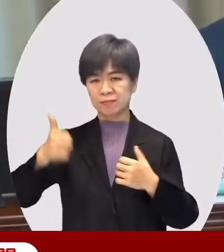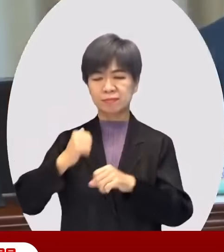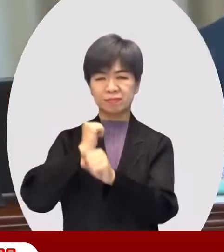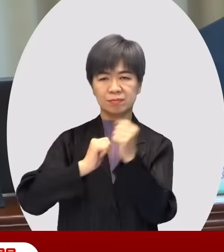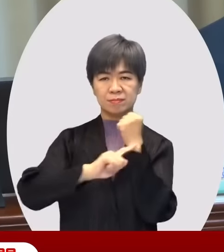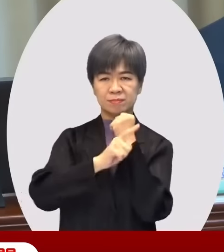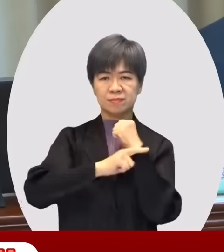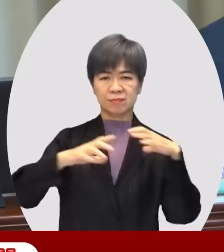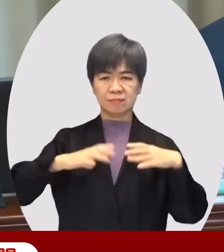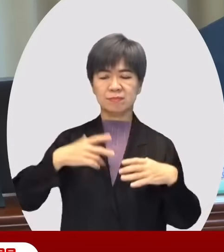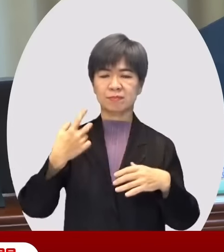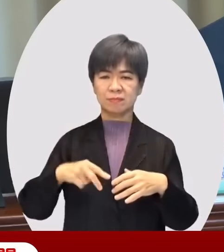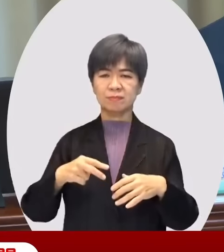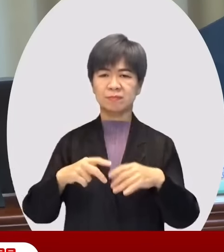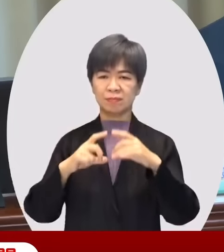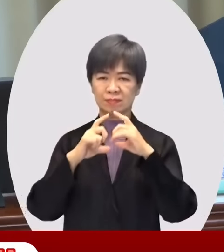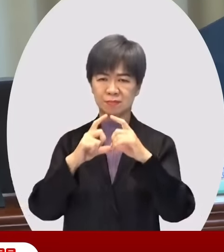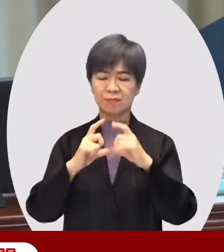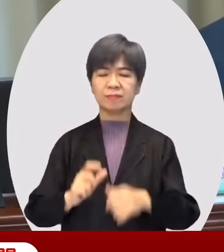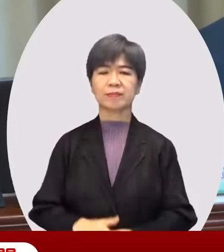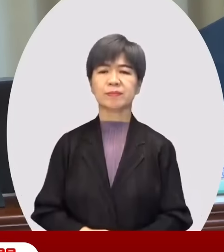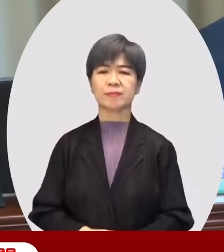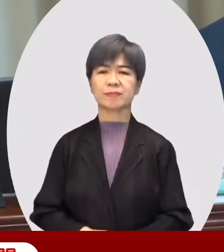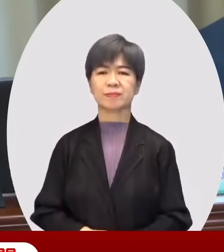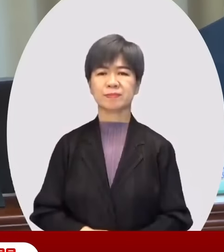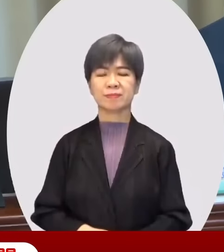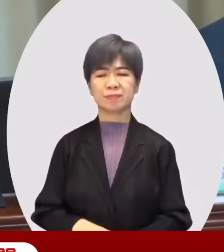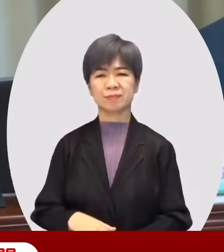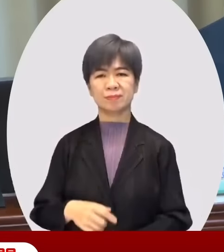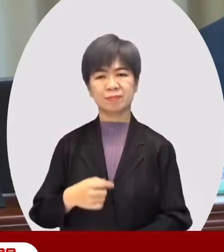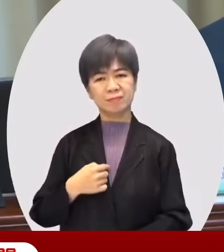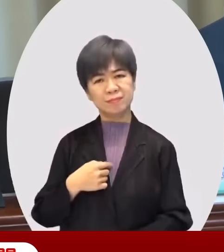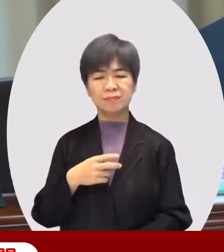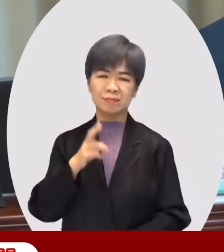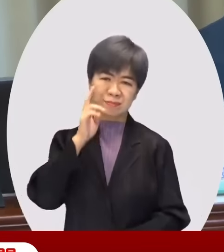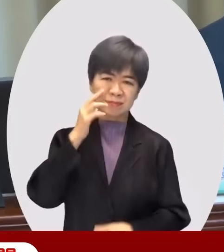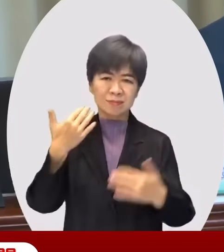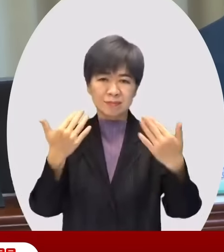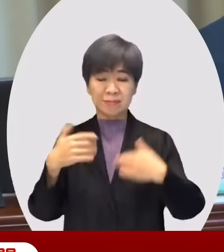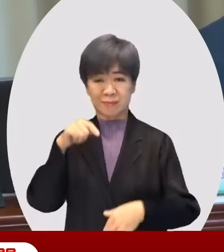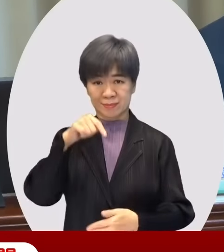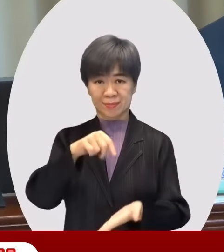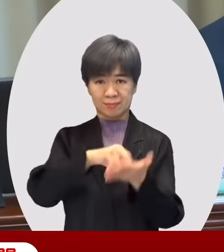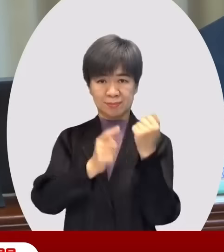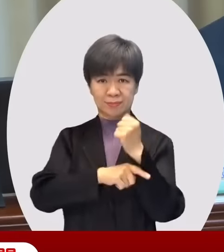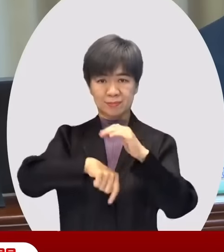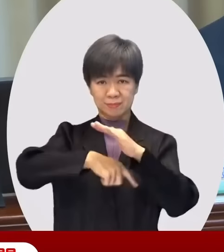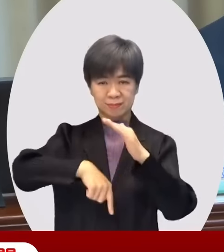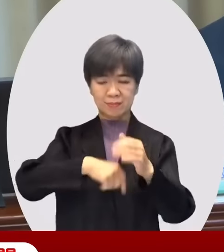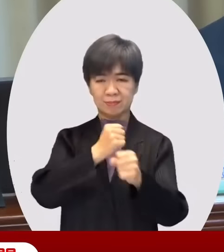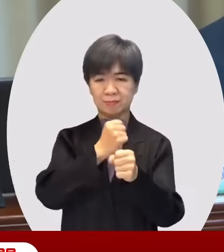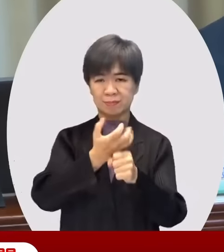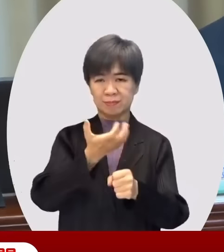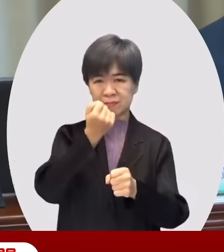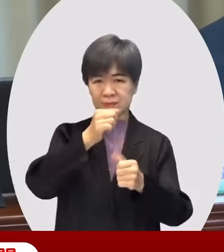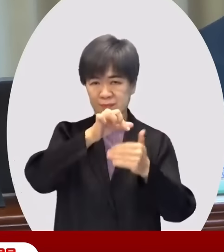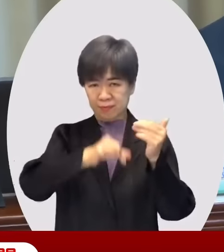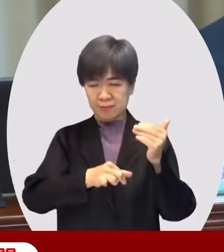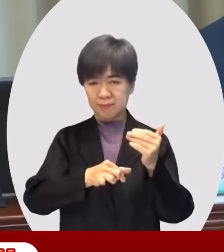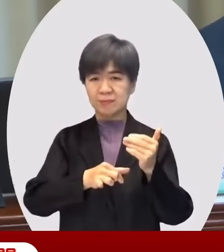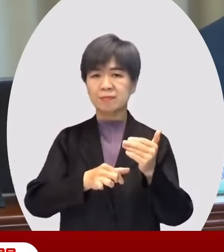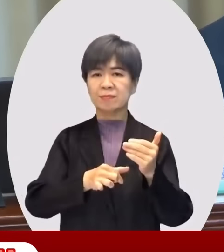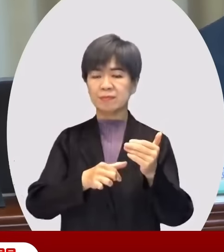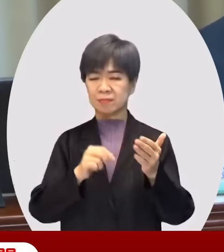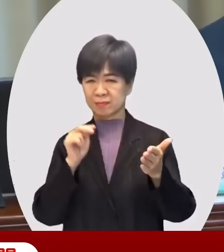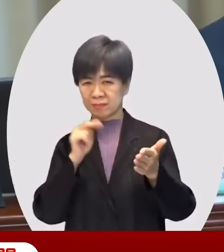跟詹大法官的再次提问。我想我以为我刚刚讲得很清楚，就是本件虽然是立法院职权行使法，形